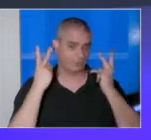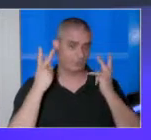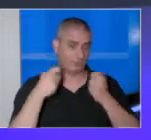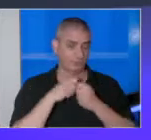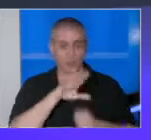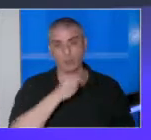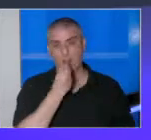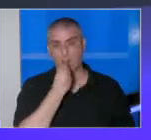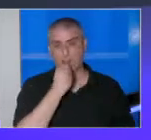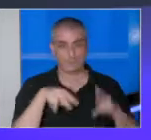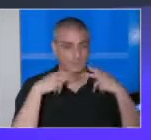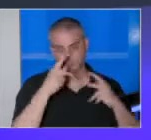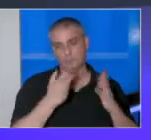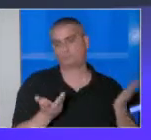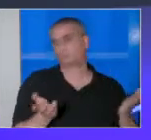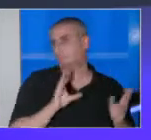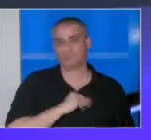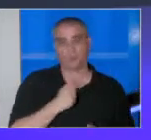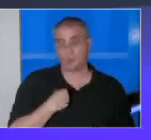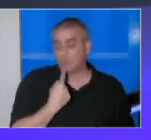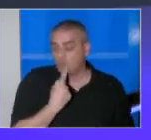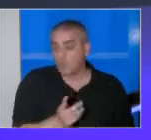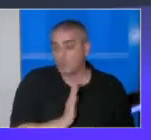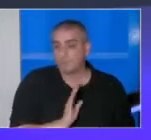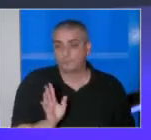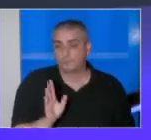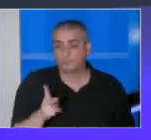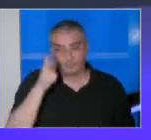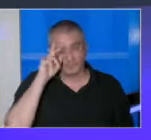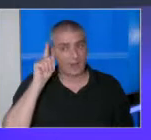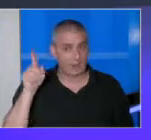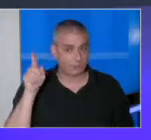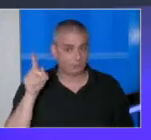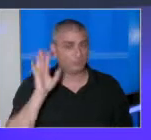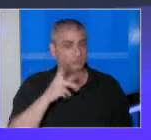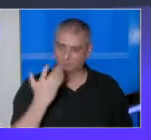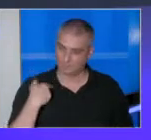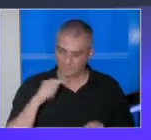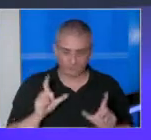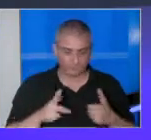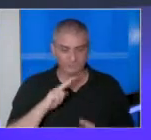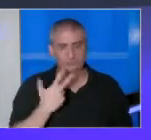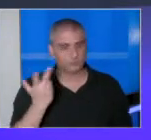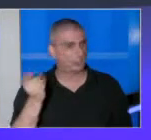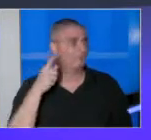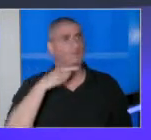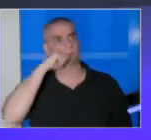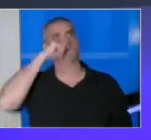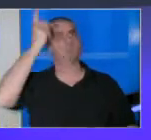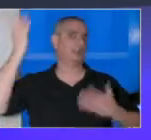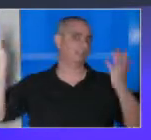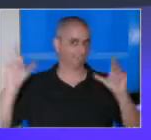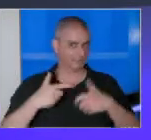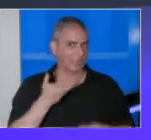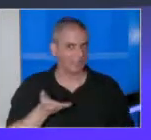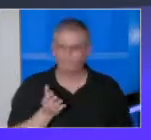לנושא הטייק-אווי לא התקבלה. אנחנו בעצם אומרים לליכוד, הבאתם אותנו לסגר שלישי, אתם אפילו מתגאים בהם